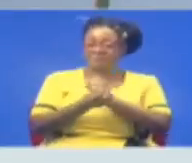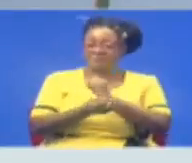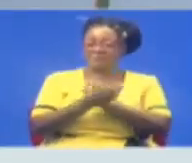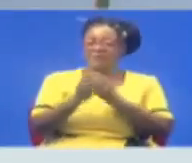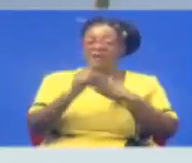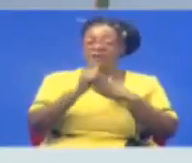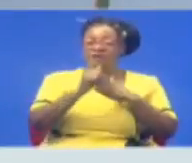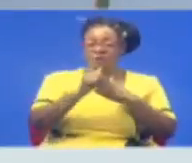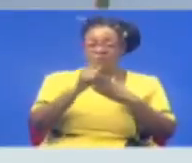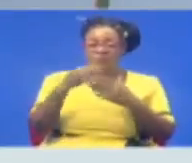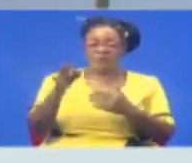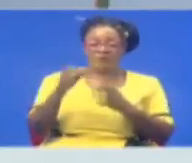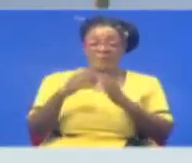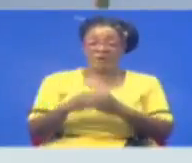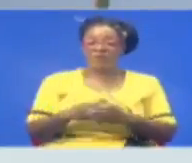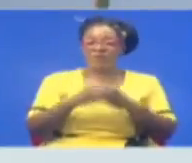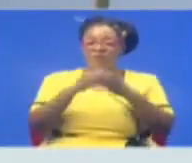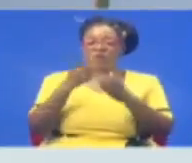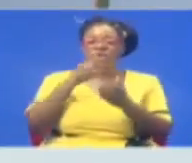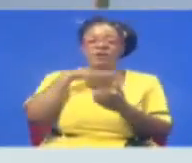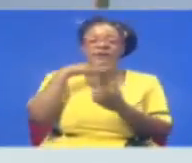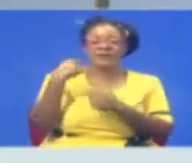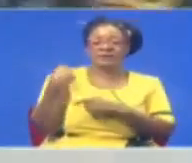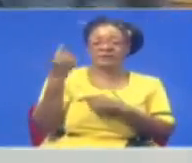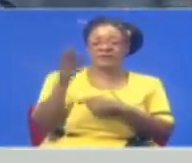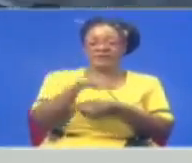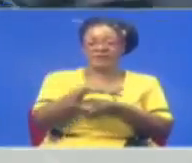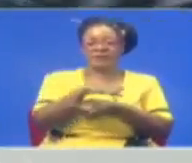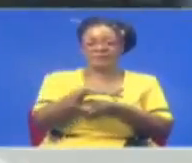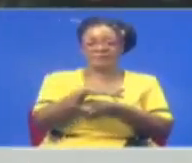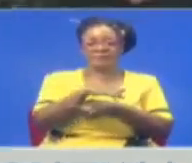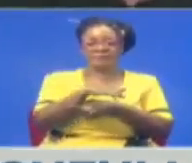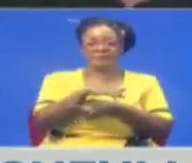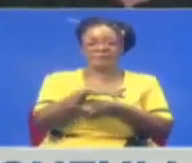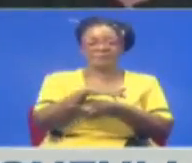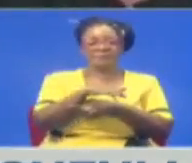huyo aliyefariki jana jioni.